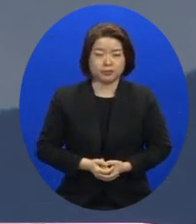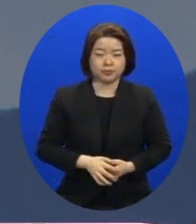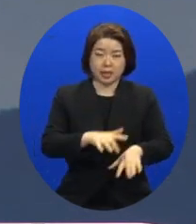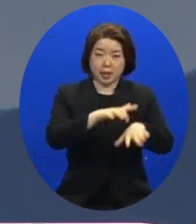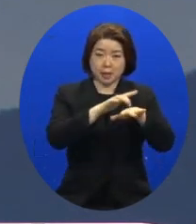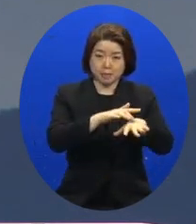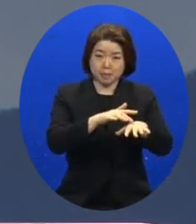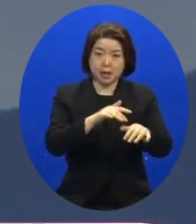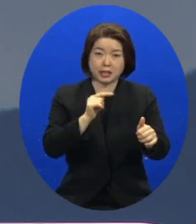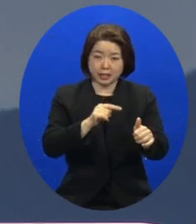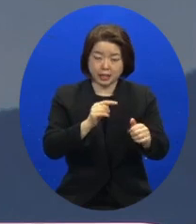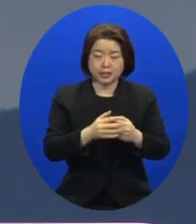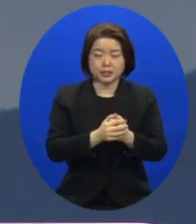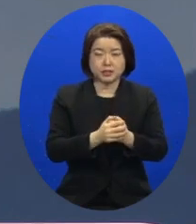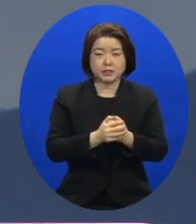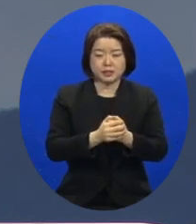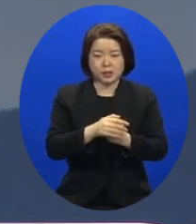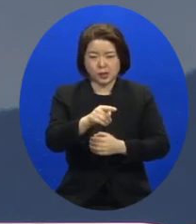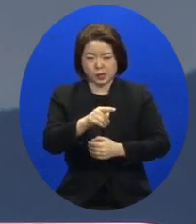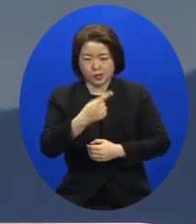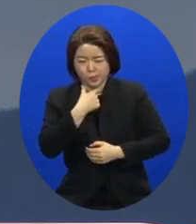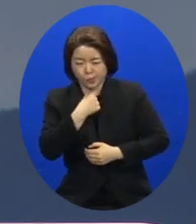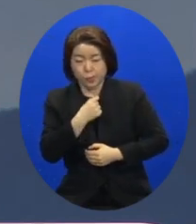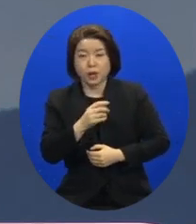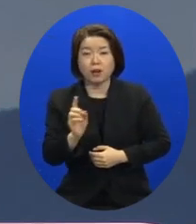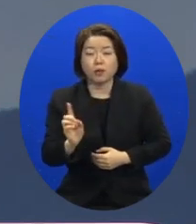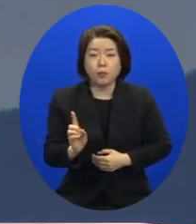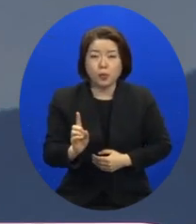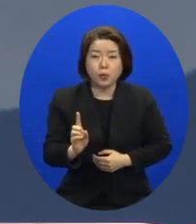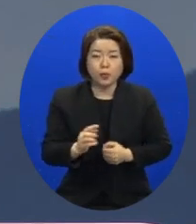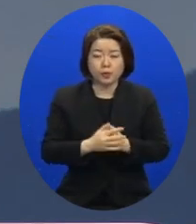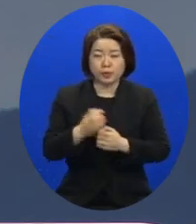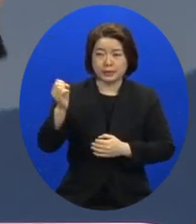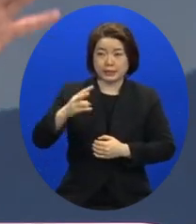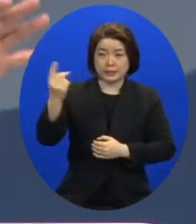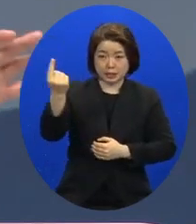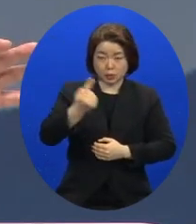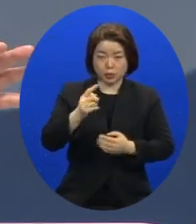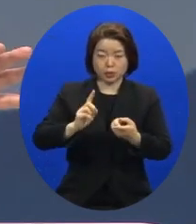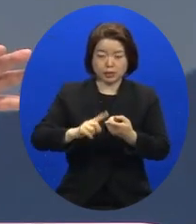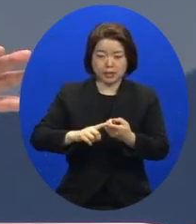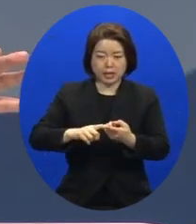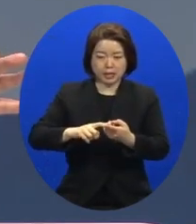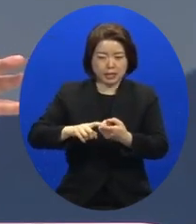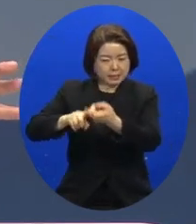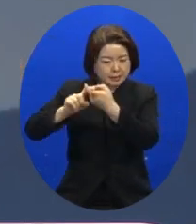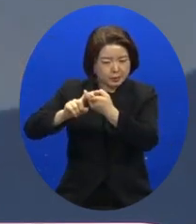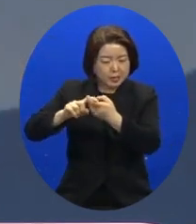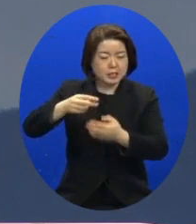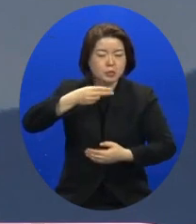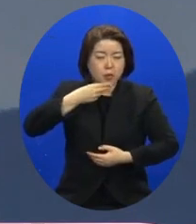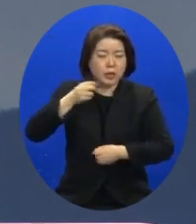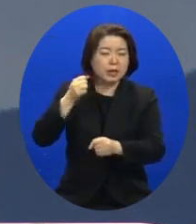마귀가 하는 노리는 것 중에 하나는 재림에 대해서 아주 무관심하게 만드는 겁니다. 아니 2000년